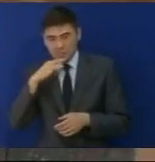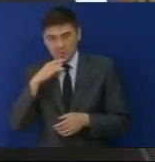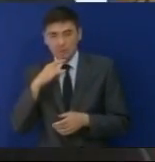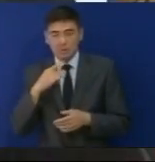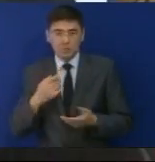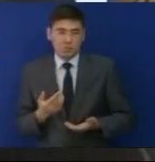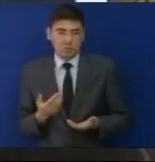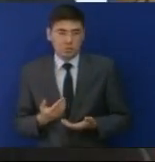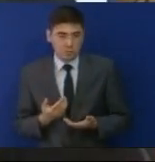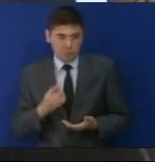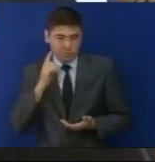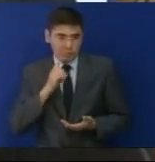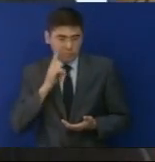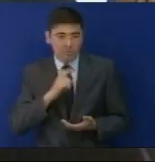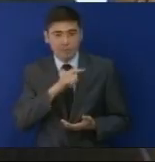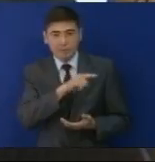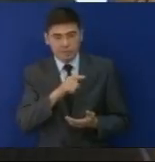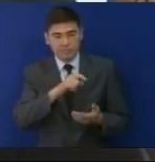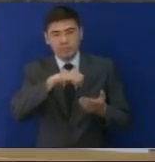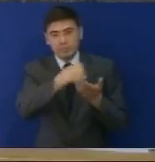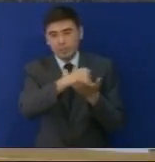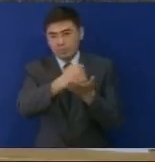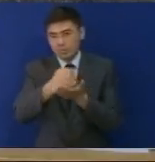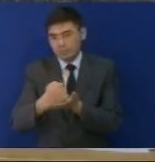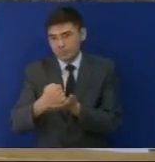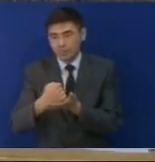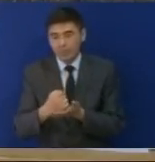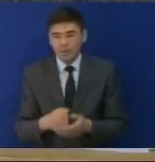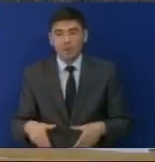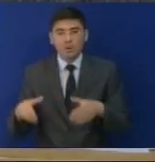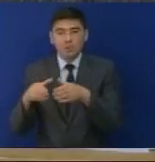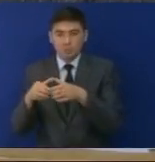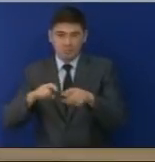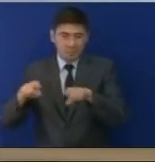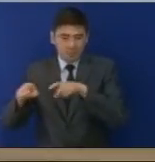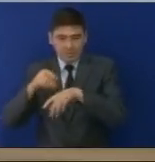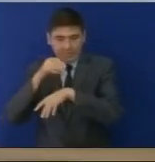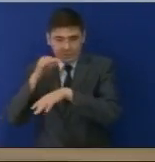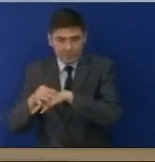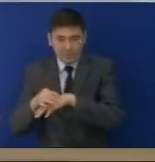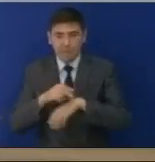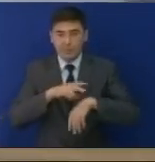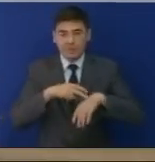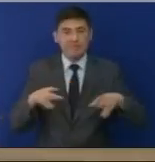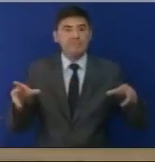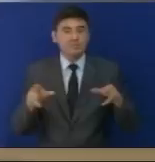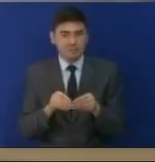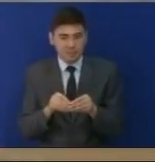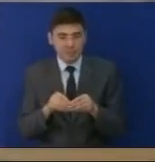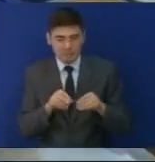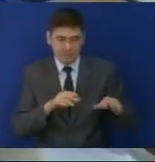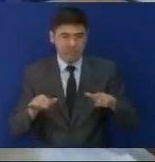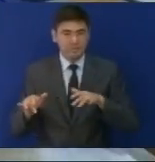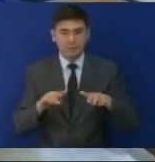в рамках мероприятия были созданы мобильные группы, в которые вошли сотрудники миграционной и местной полицейской службы, представители городского акимата и